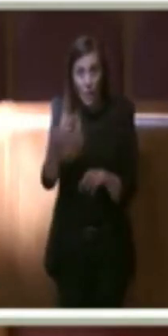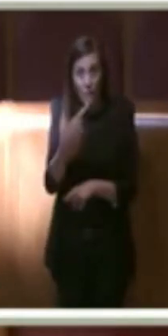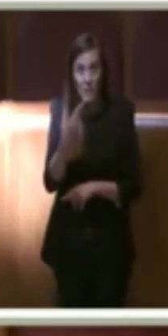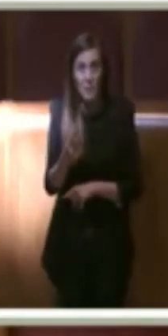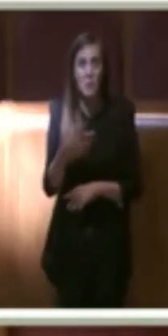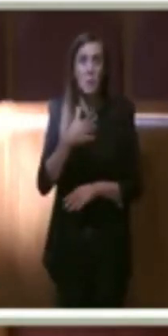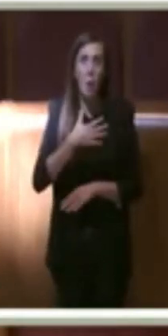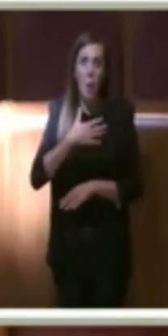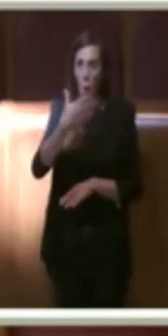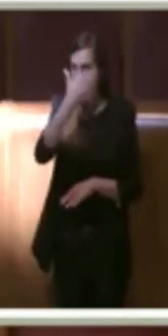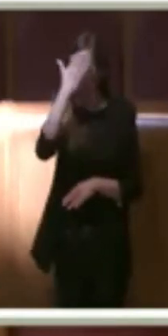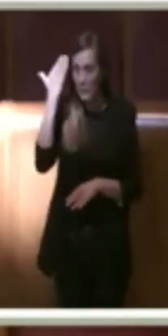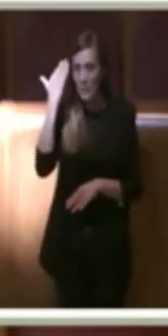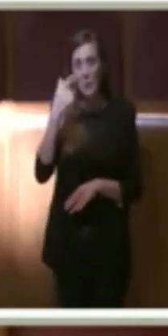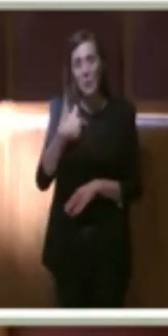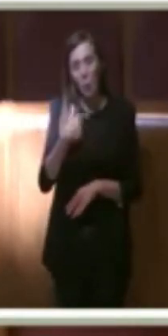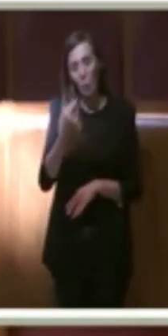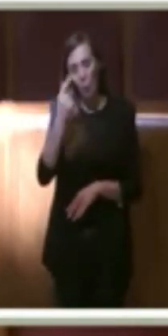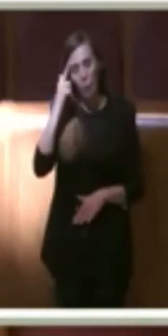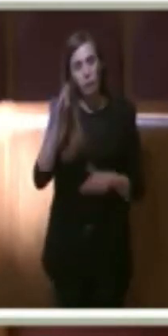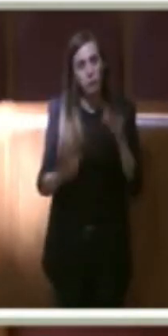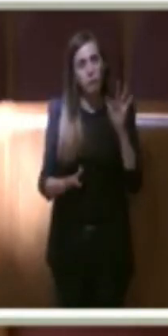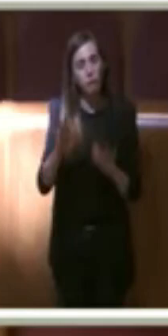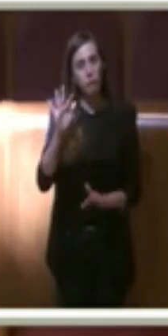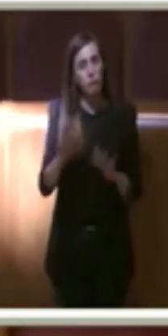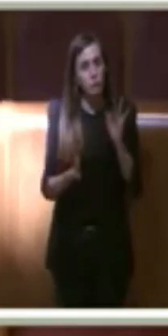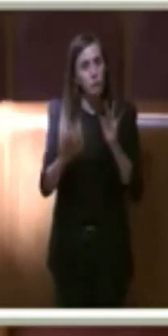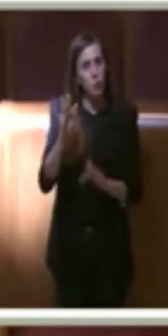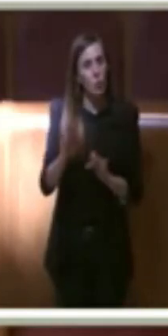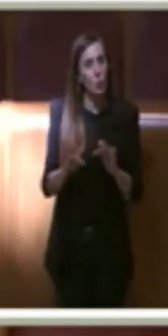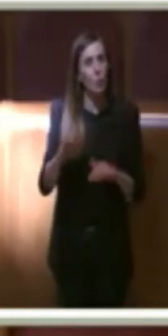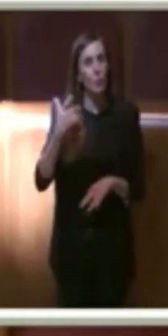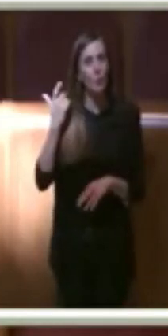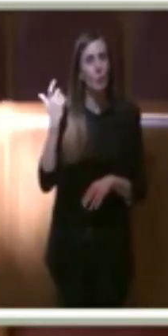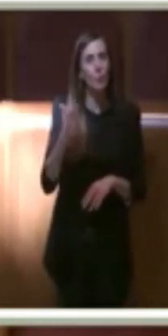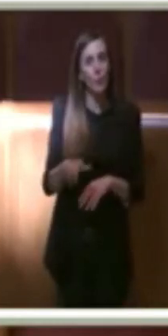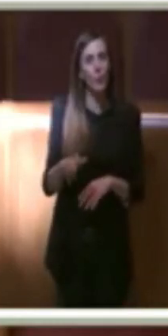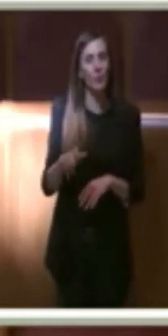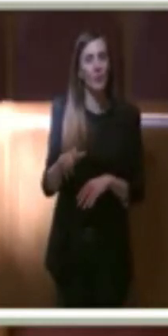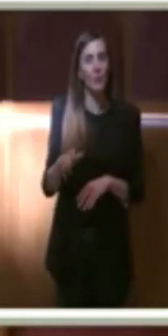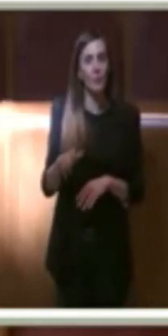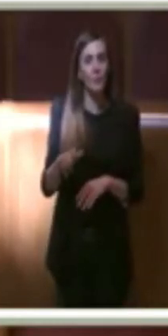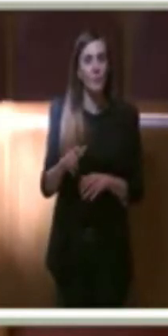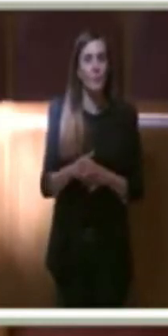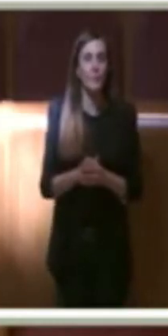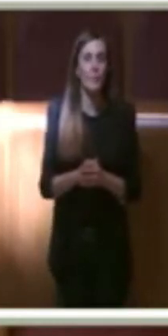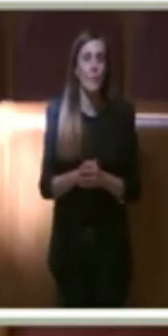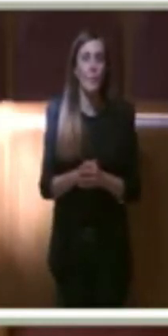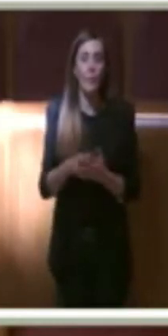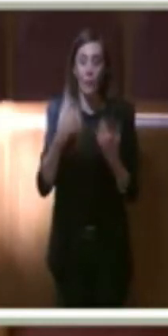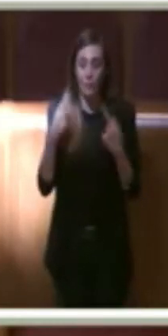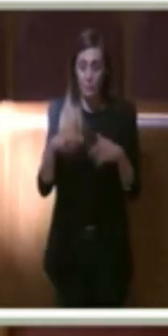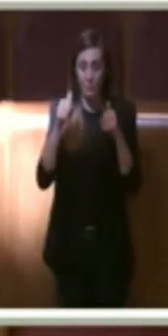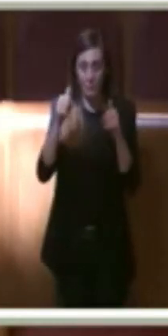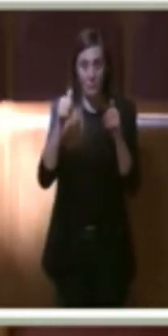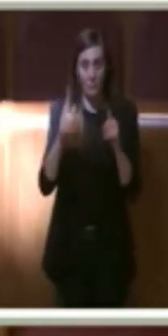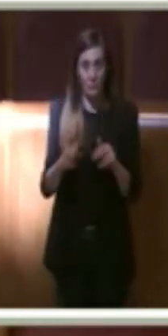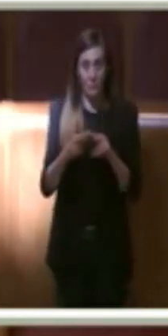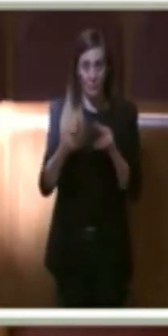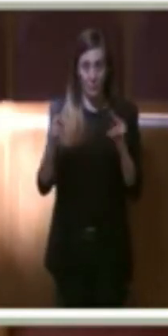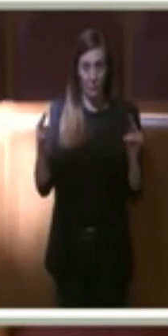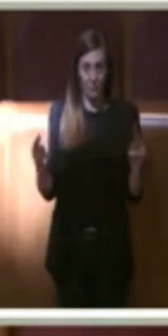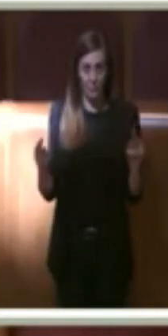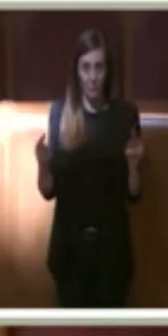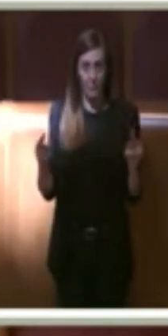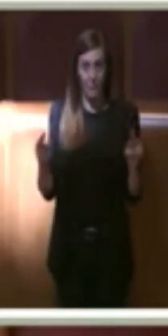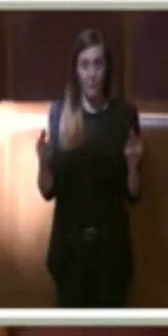detto francamente io ho qualche perplessità su questo, perché noi ci andiamo a trovare con una gara ponte di